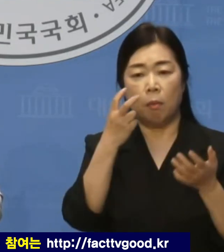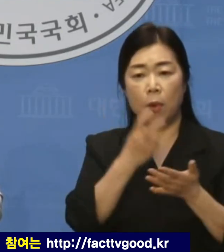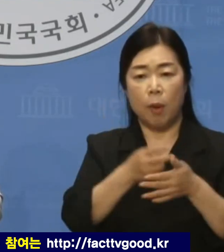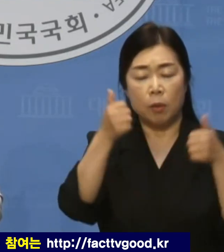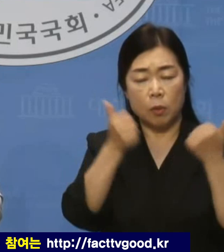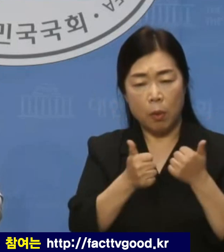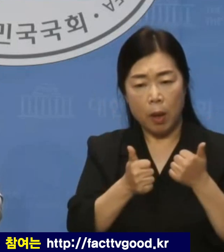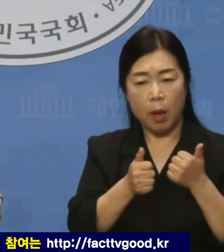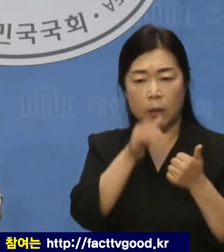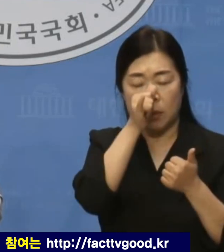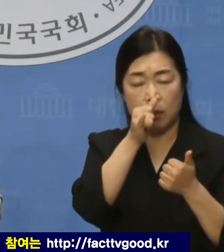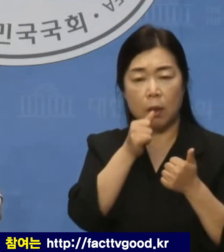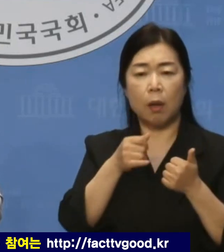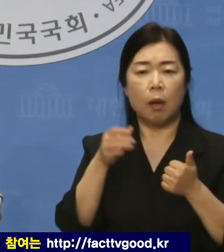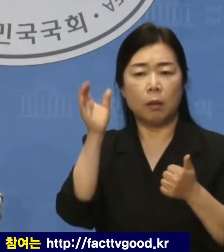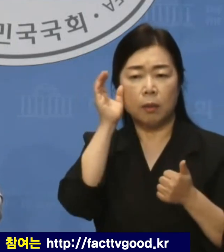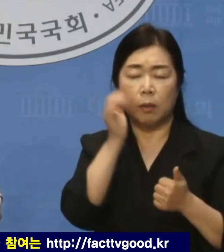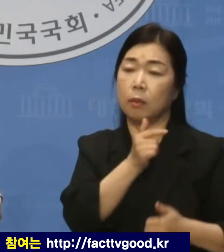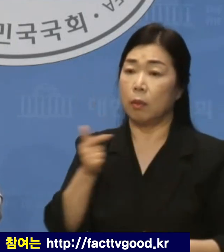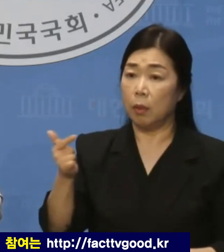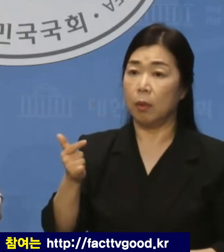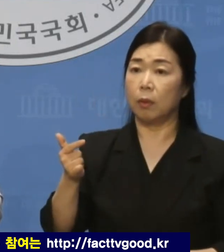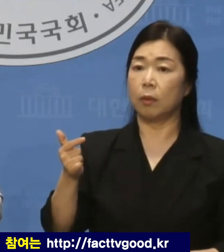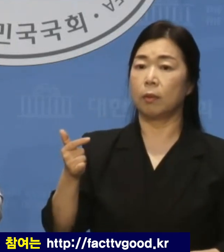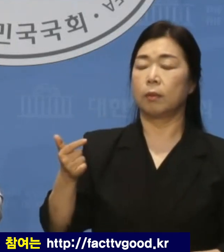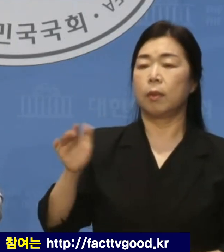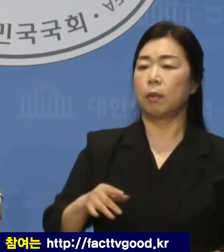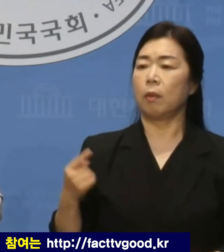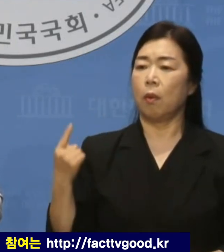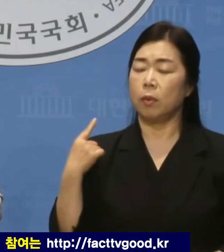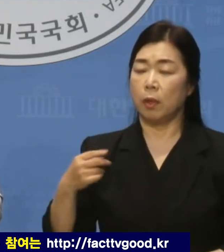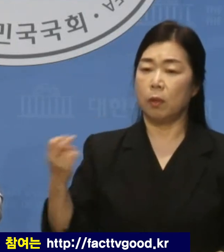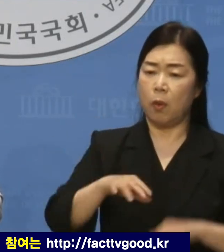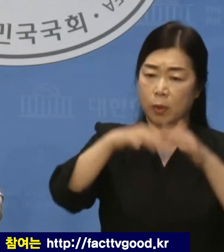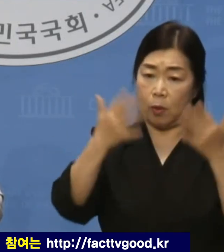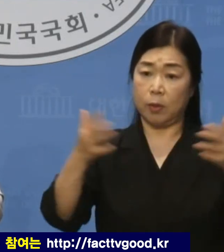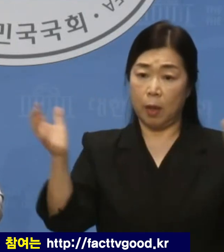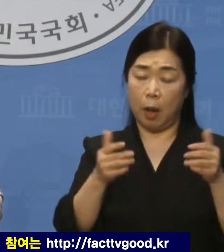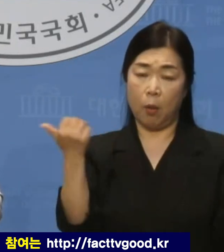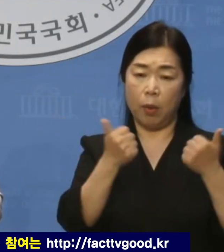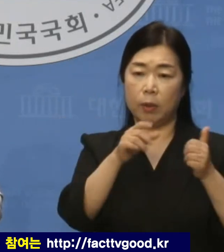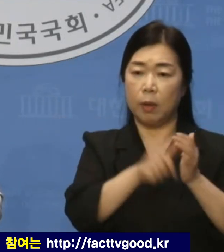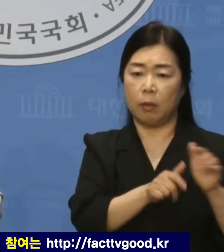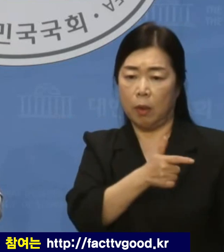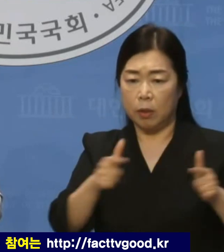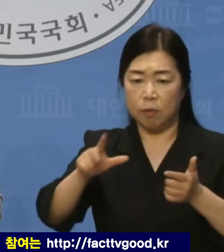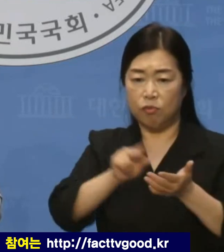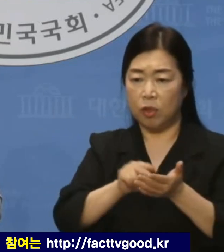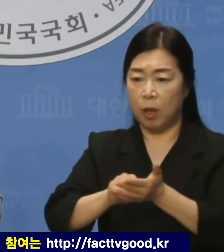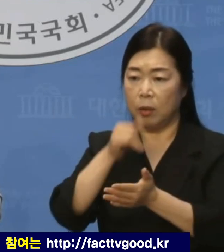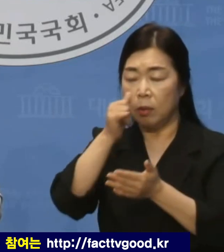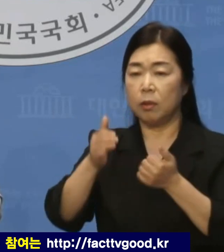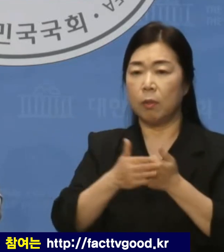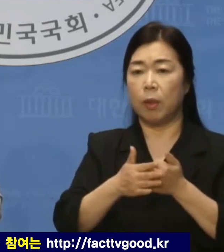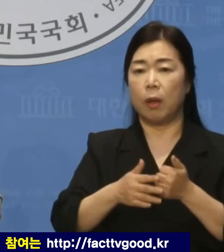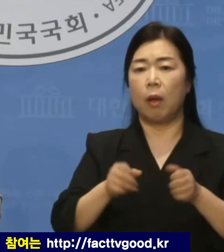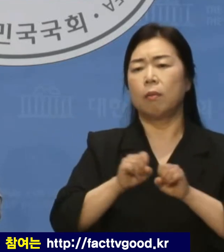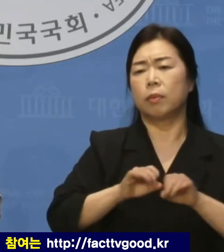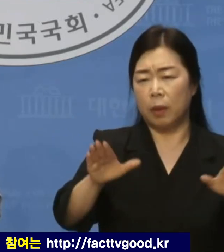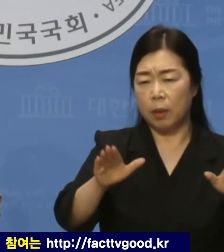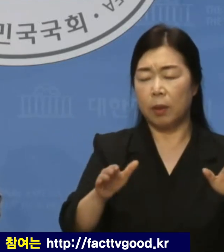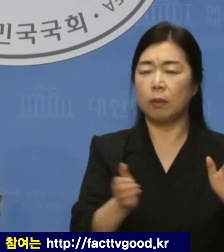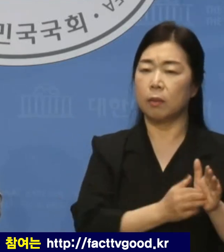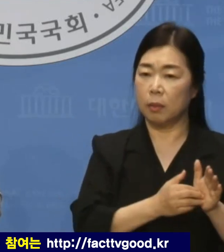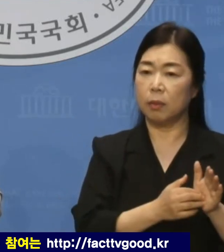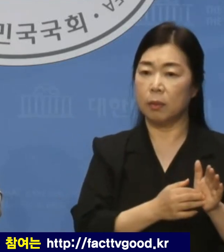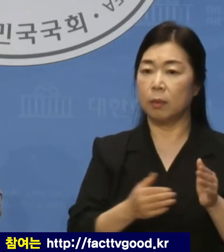열리지 않을까 우리 유가협에서 많이 기대를 하셨을 텐데요. 어제 또 전체 회의에서는 또 여러 가지 문제로 파행이